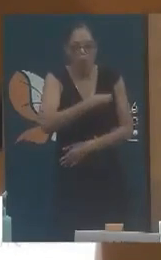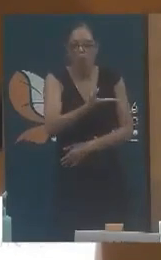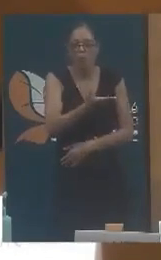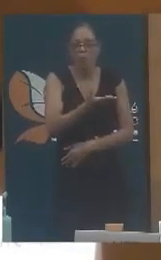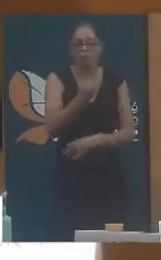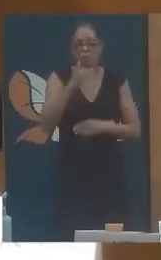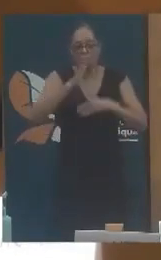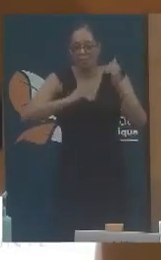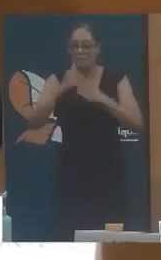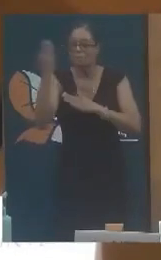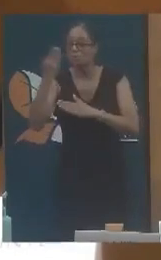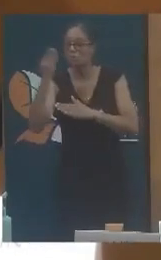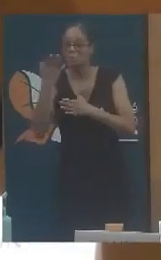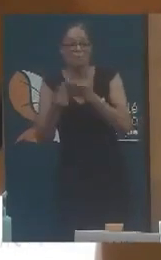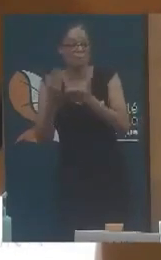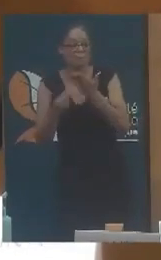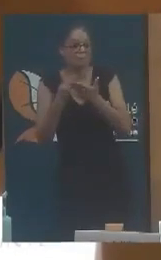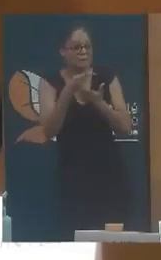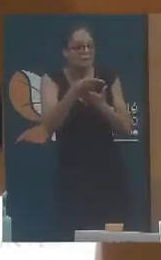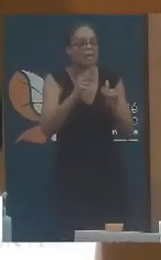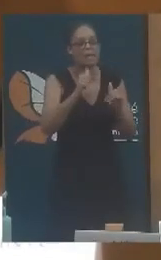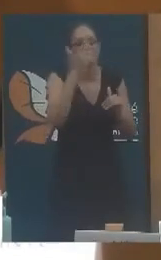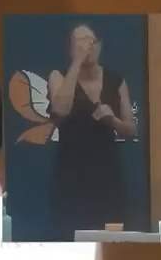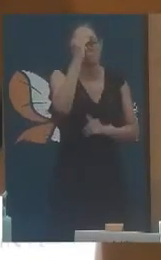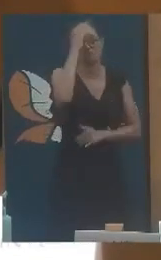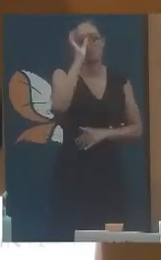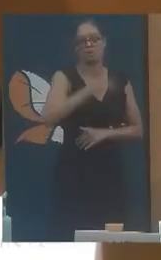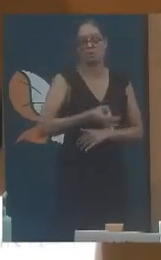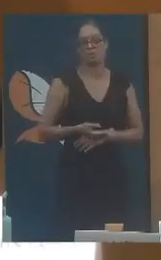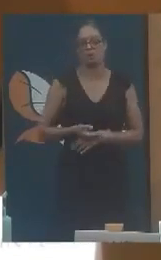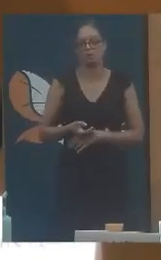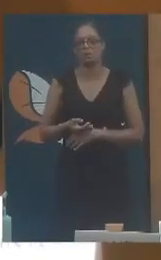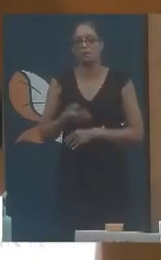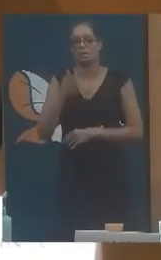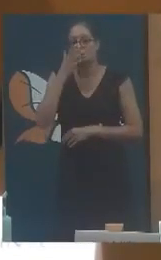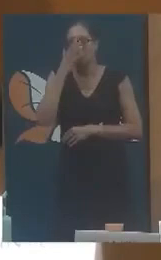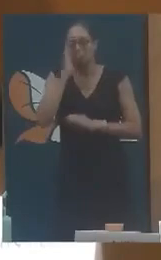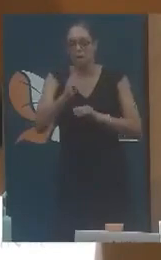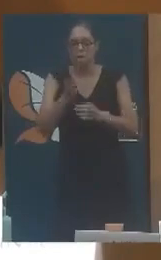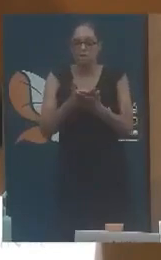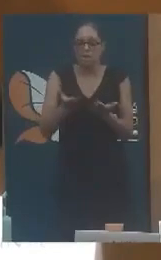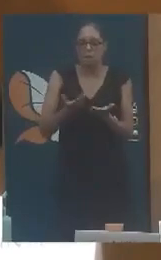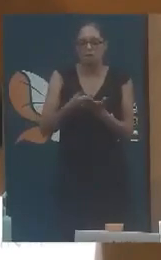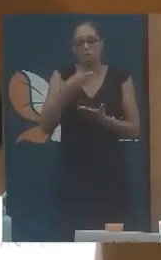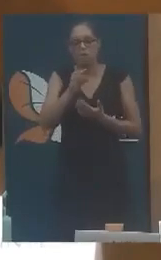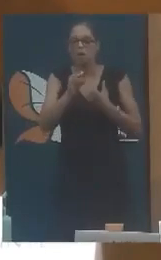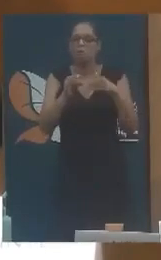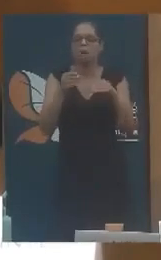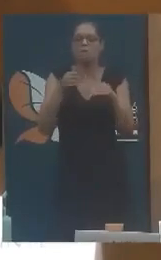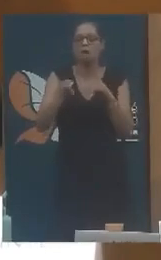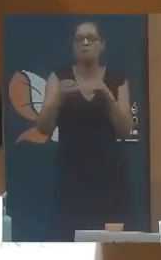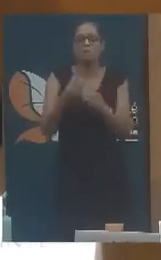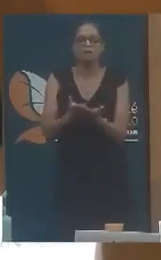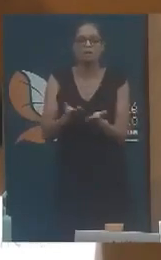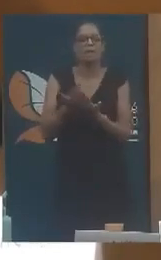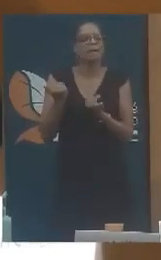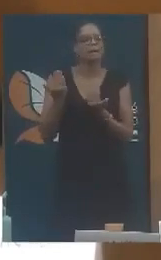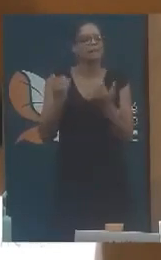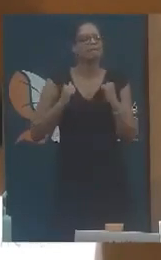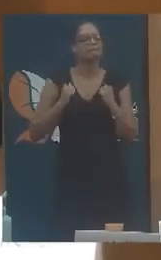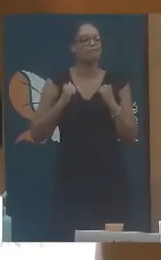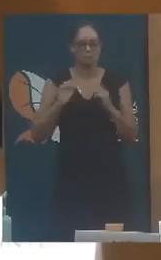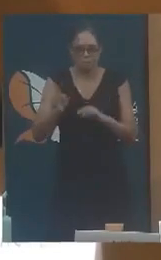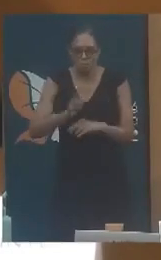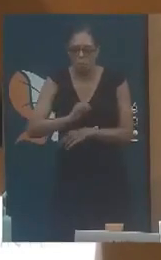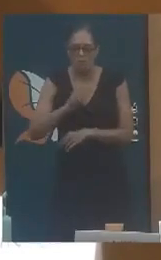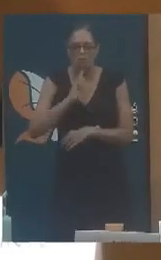tension. Donc, il ne s'agit pas simplement de se contenter de dire on verse des subventions et puis on a la conscience tranquille. Il faut, pour